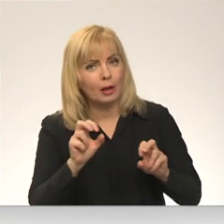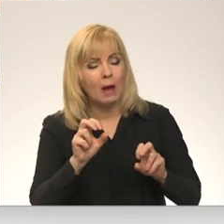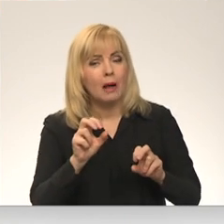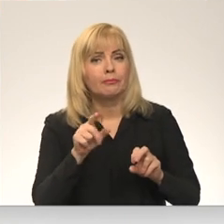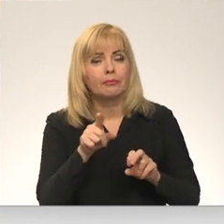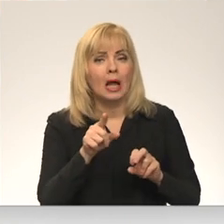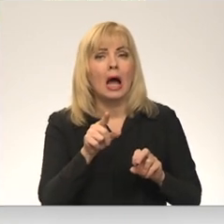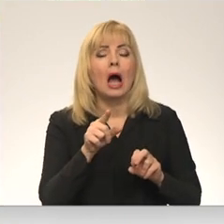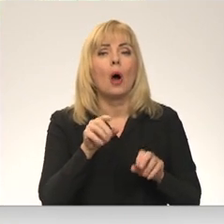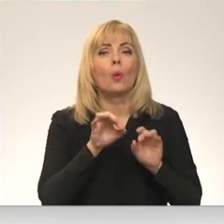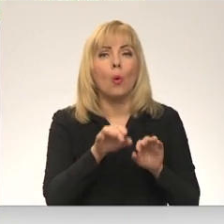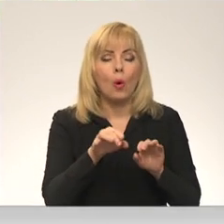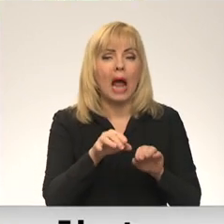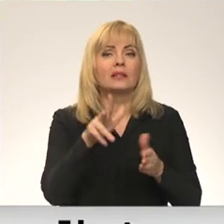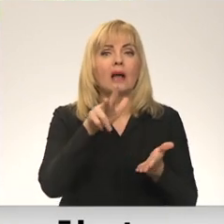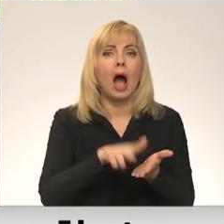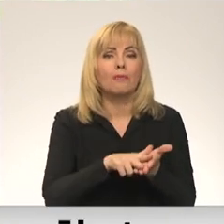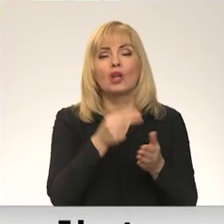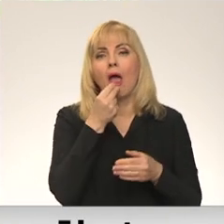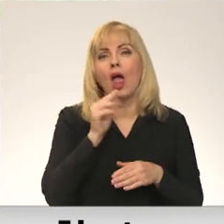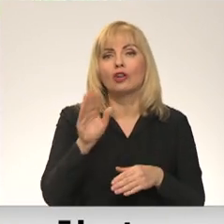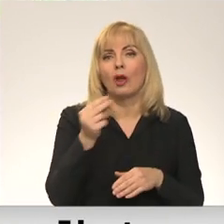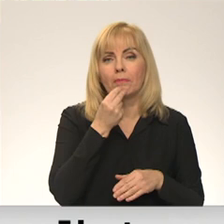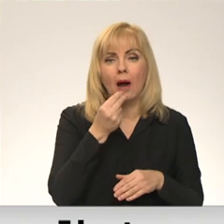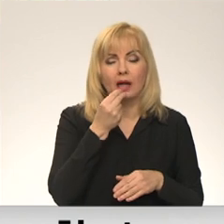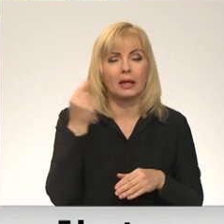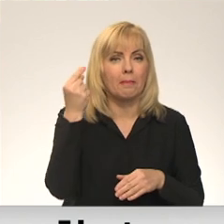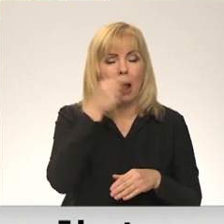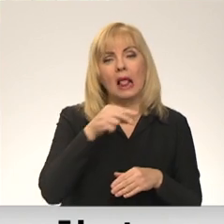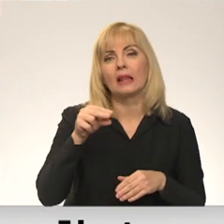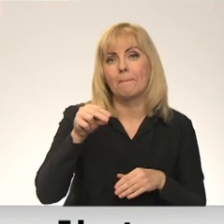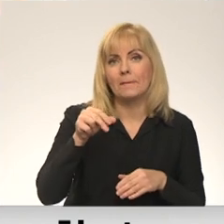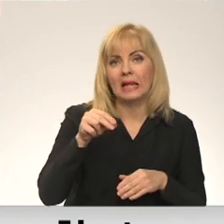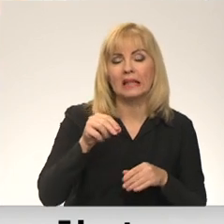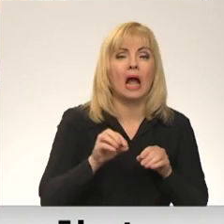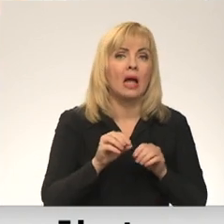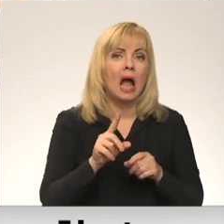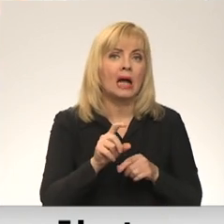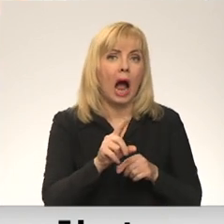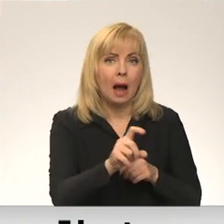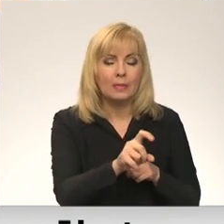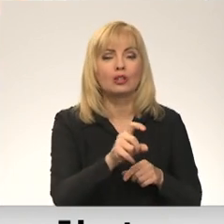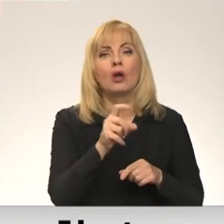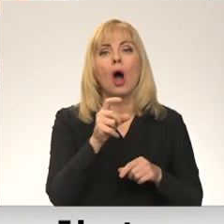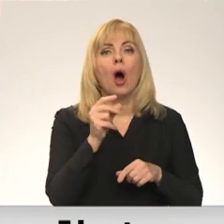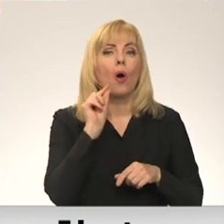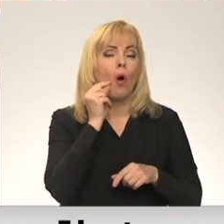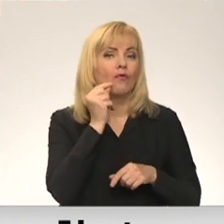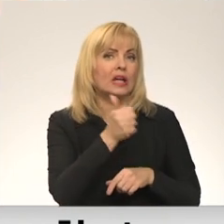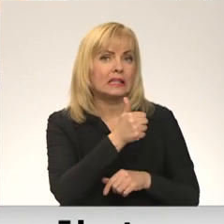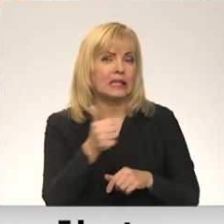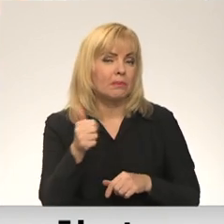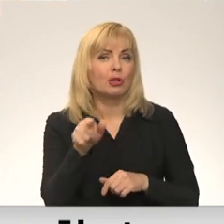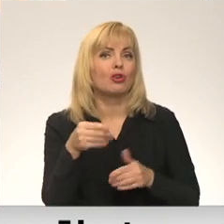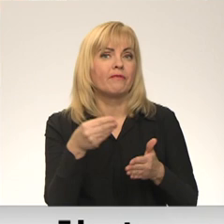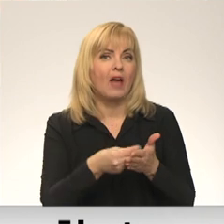kukaiņas apsprinācs kā drošēšanai pārtikai, tas ir miltu melnuļu kāpurs. Protams, šādas konfekts ir īpašas ar to, ka tās ir